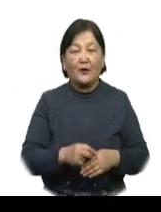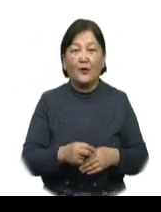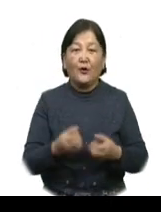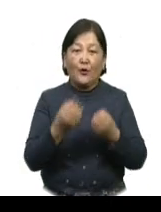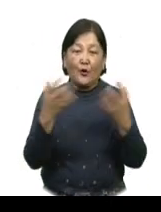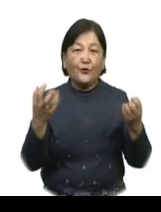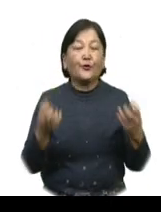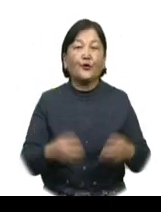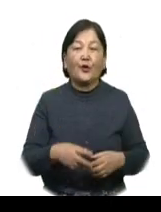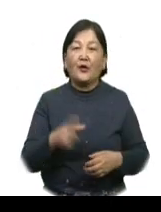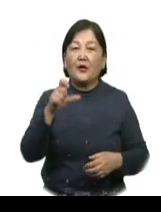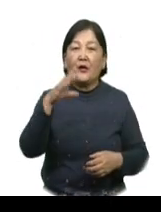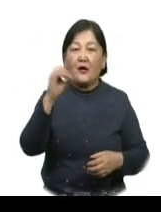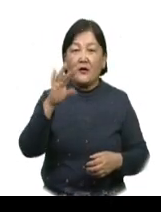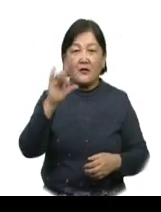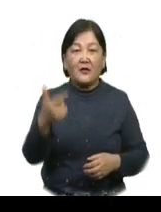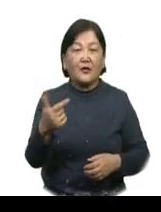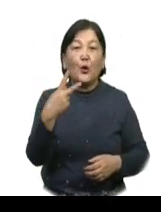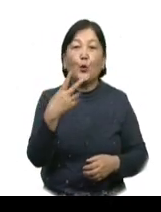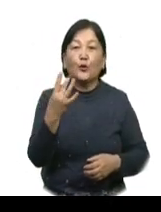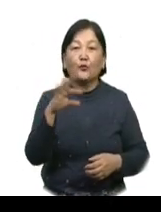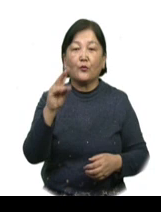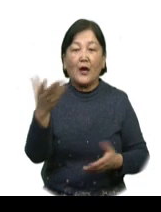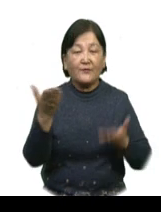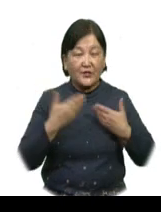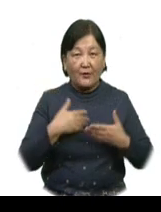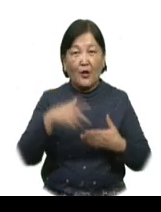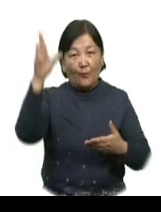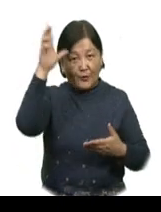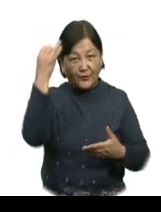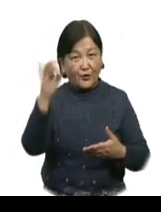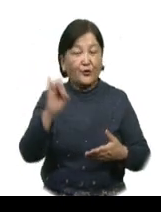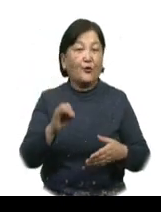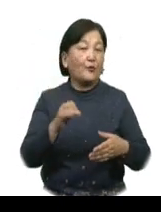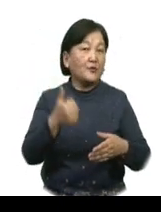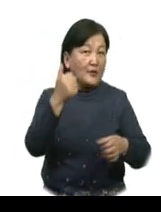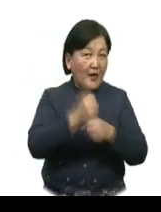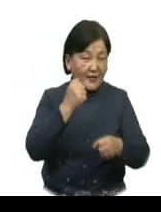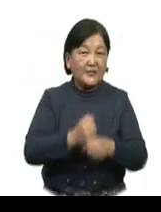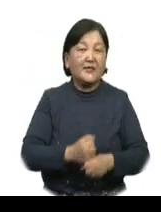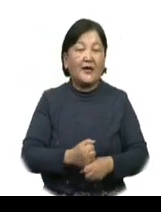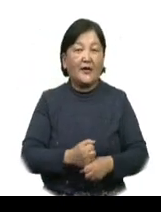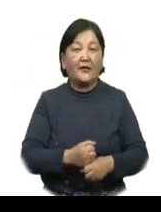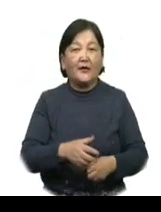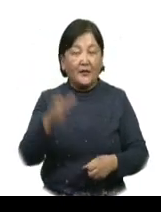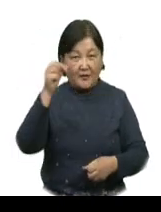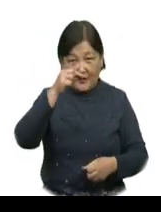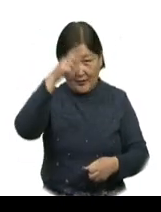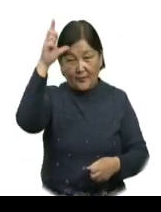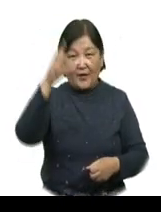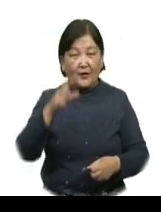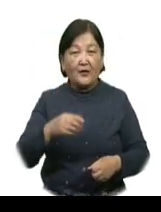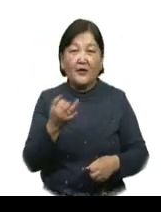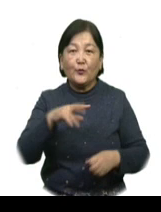олон эрг үрдэнгүүдийг авчирна. Боловсролтой хүн бол орлоготой байна. Боловсролтой хүн бол одоо илүү одоо